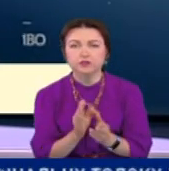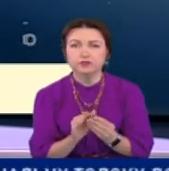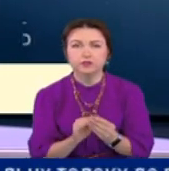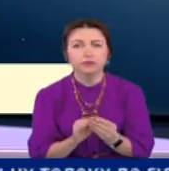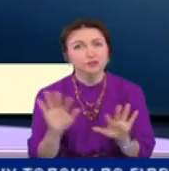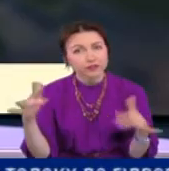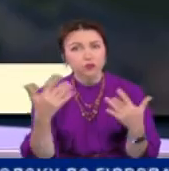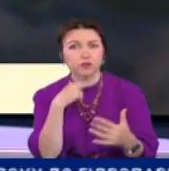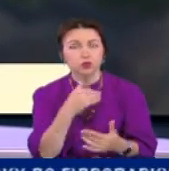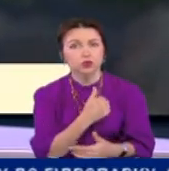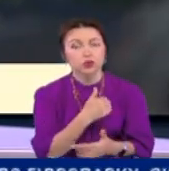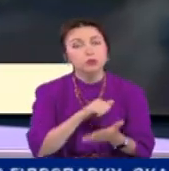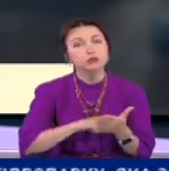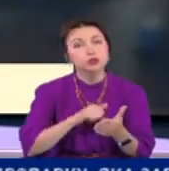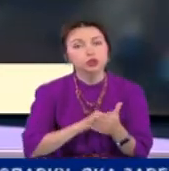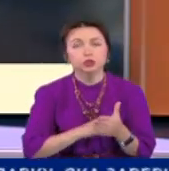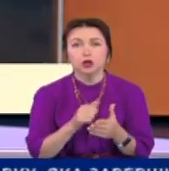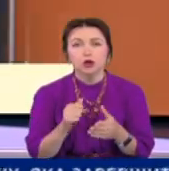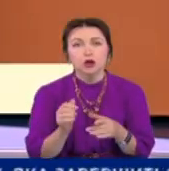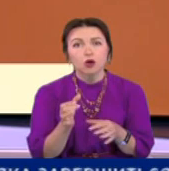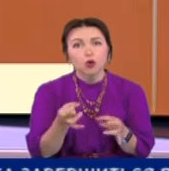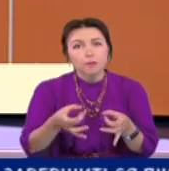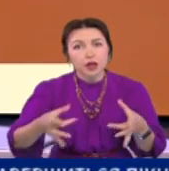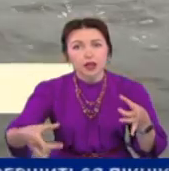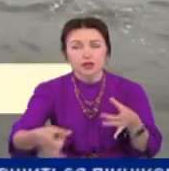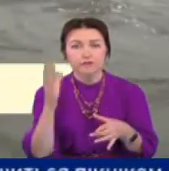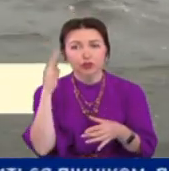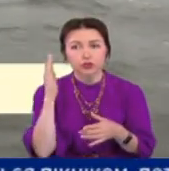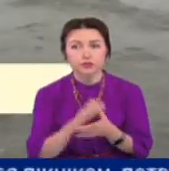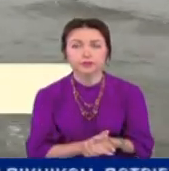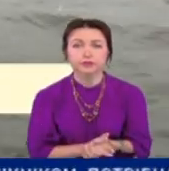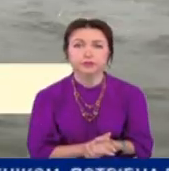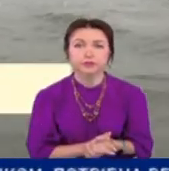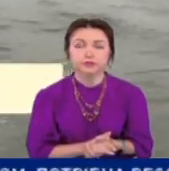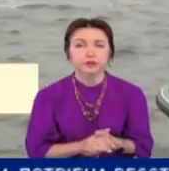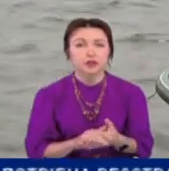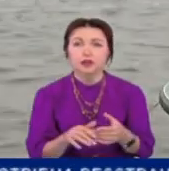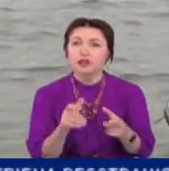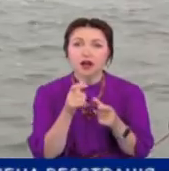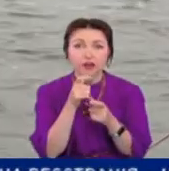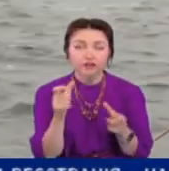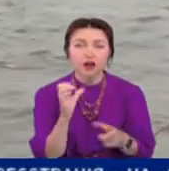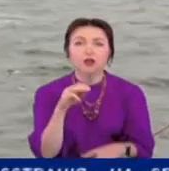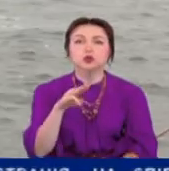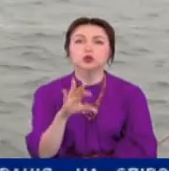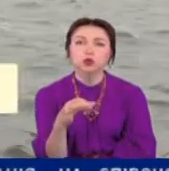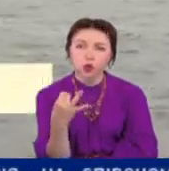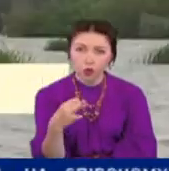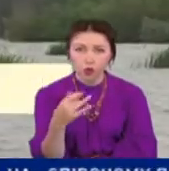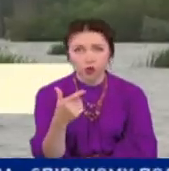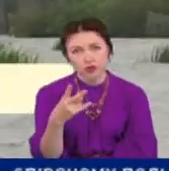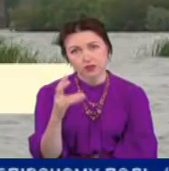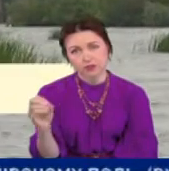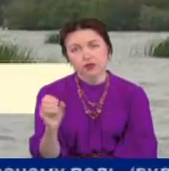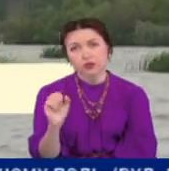У чому причина обміління, розкаже Вікторія Кисельова. Не реве, а стогне. Сьогодні посеред широкого Дніпра можна